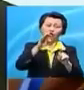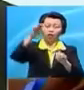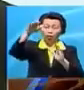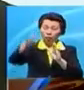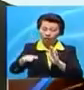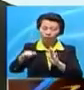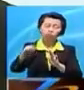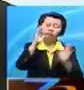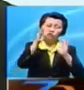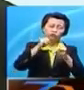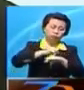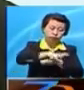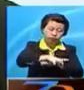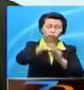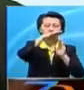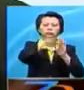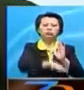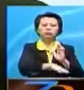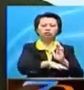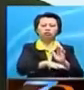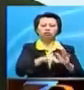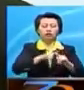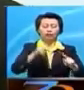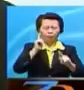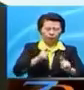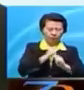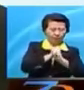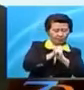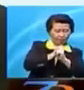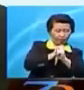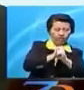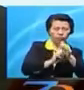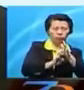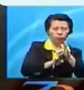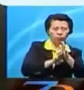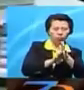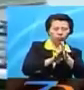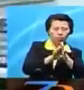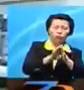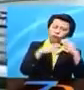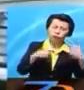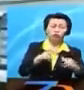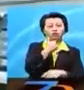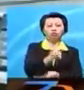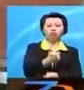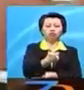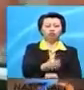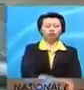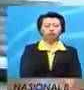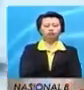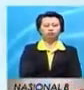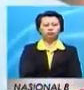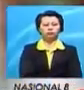dikesani, tetapi kita masih dapat mempertahankan pertumbuhan yang sebegitu, it is good.